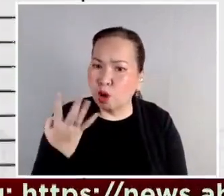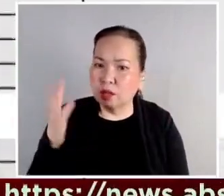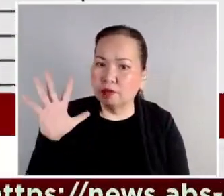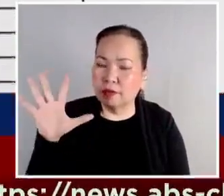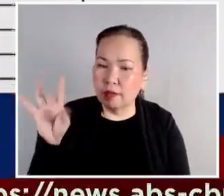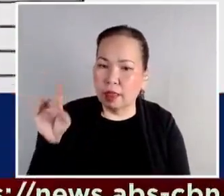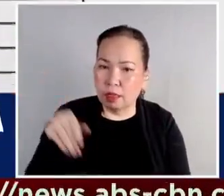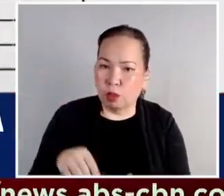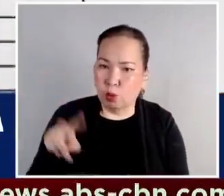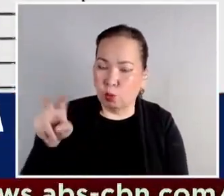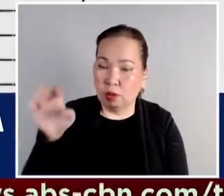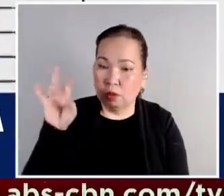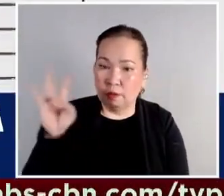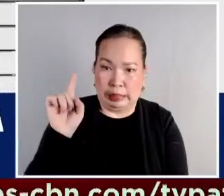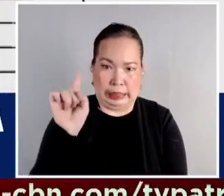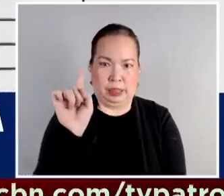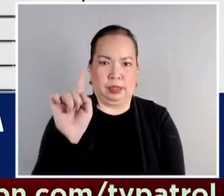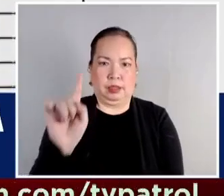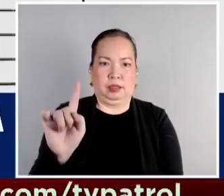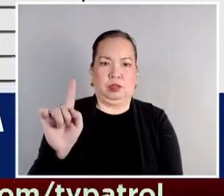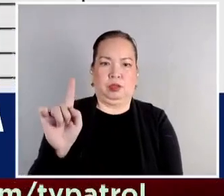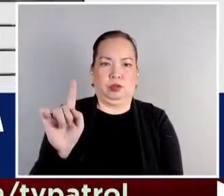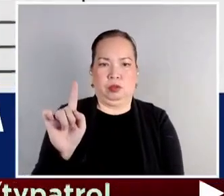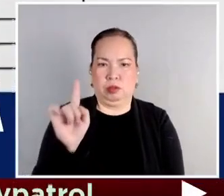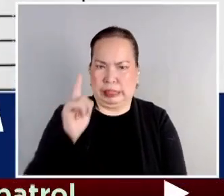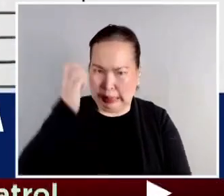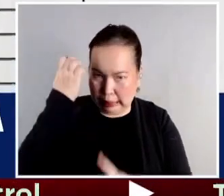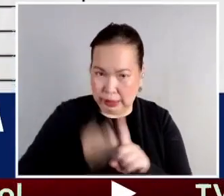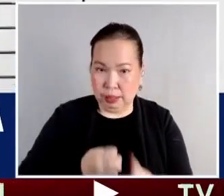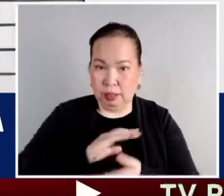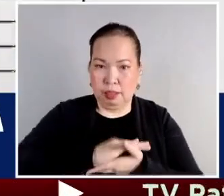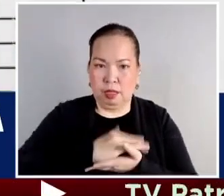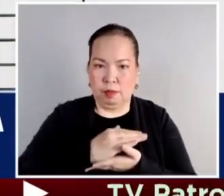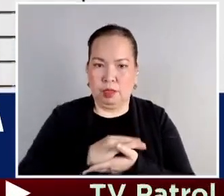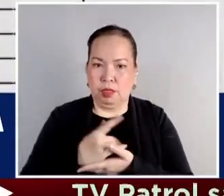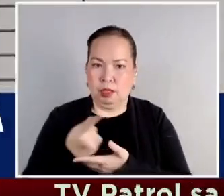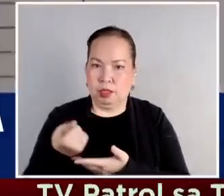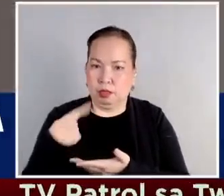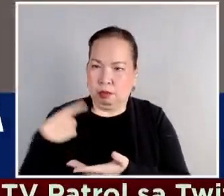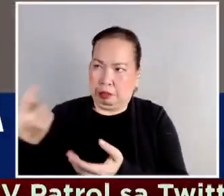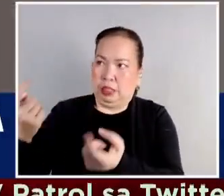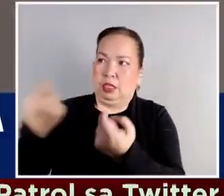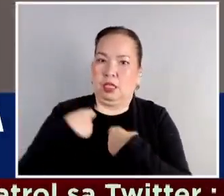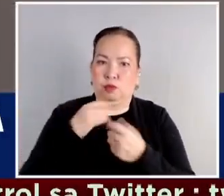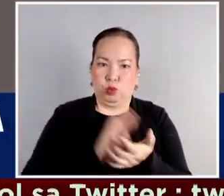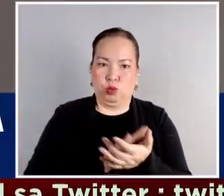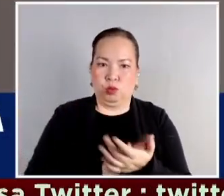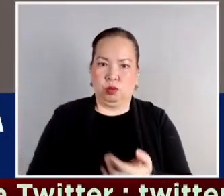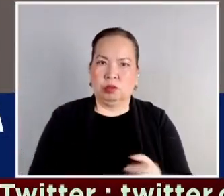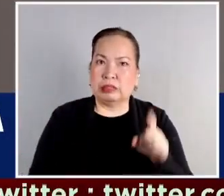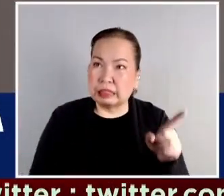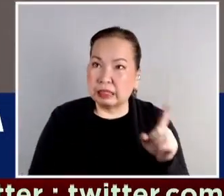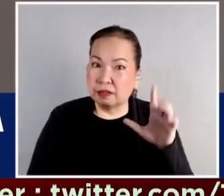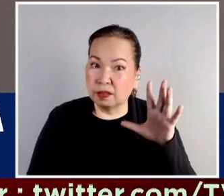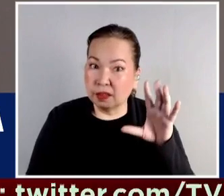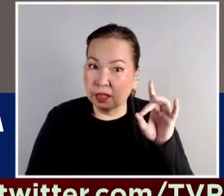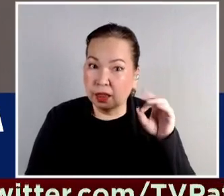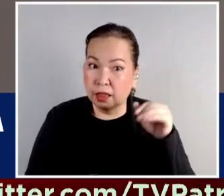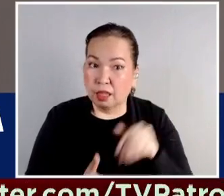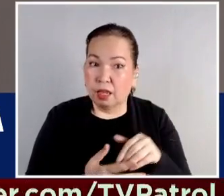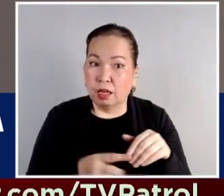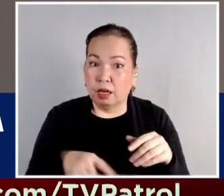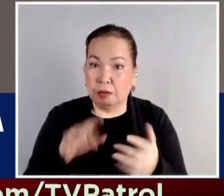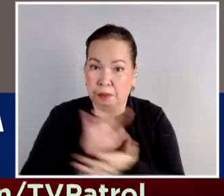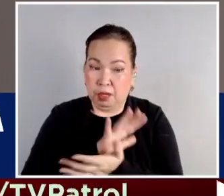58,270 pesos ang idineklarang presyo ng bawat laptop na tinanggap ng kanilang paaralan. Yung presyo na nasa papers po